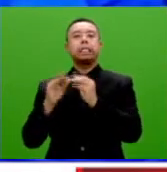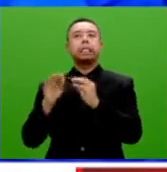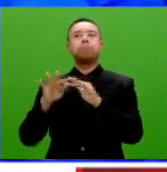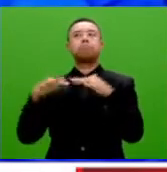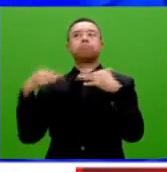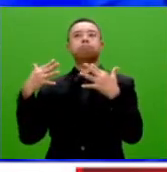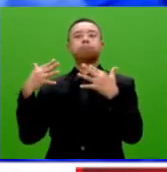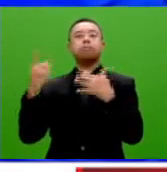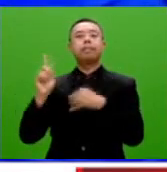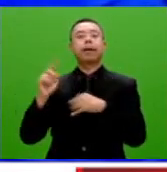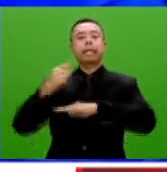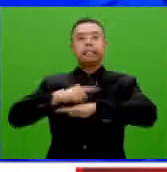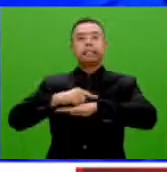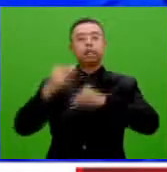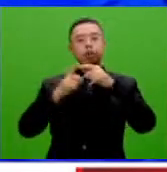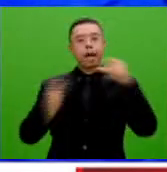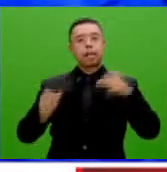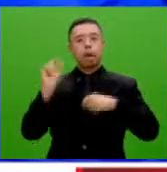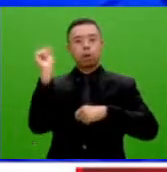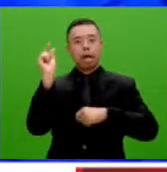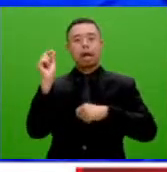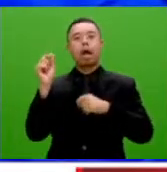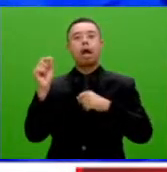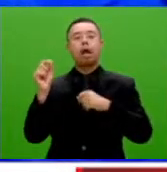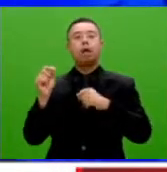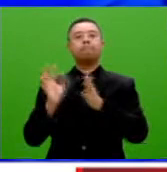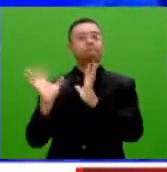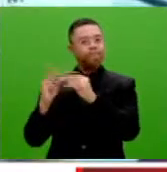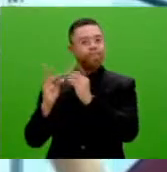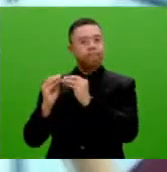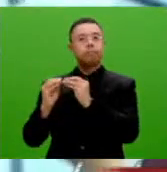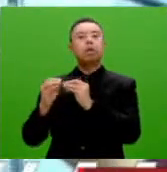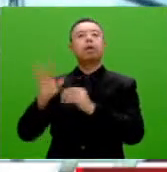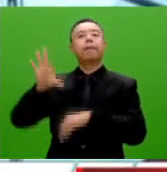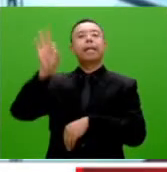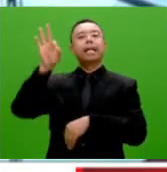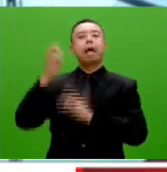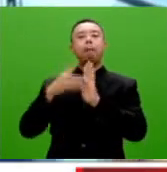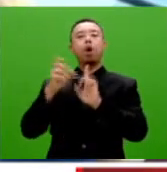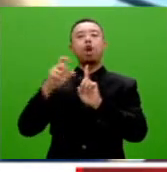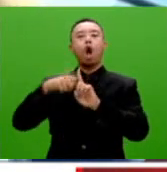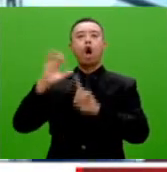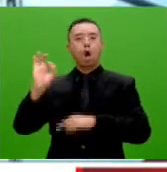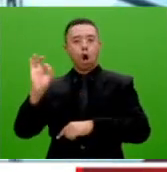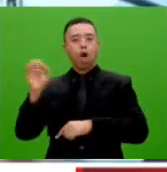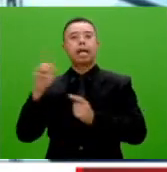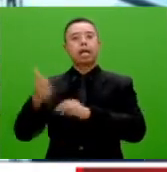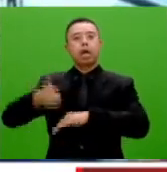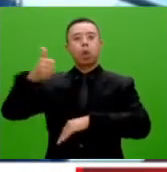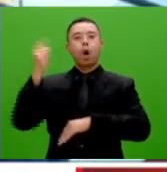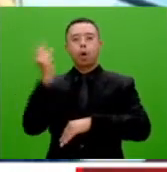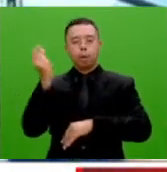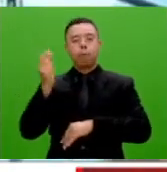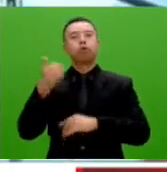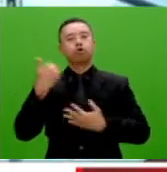Utara. Dalam KLB tersebut, Muldoko didampuk sebagai ketua umum. Mereka lalu menggugat SK Menkumham yang